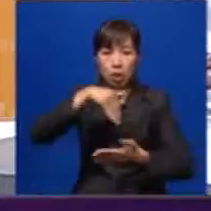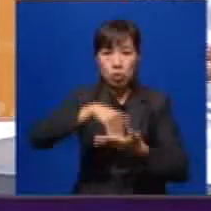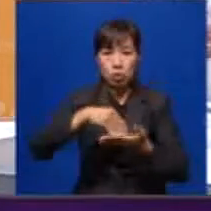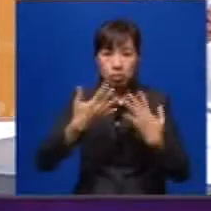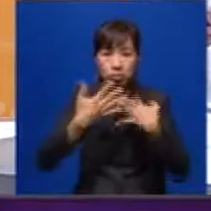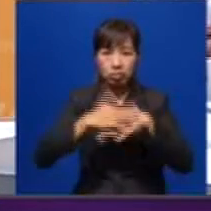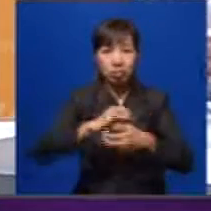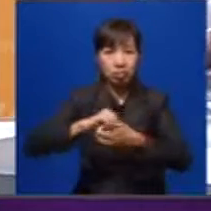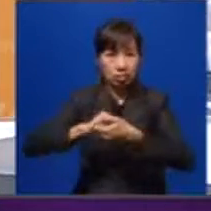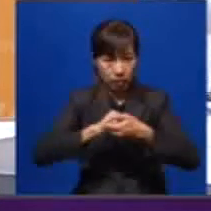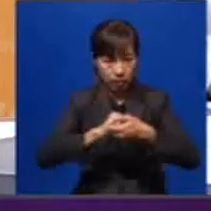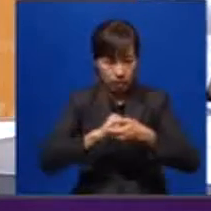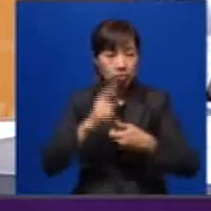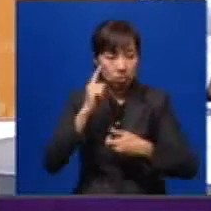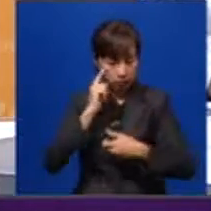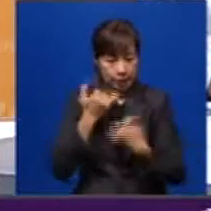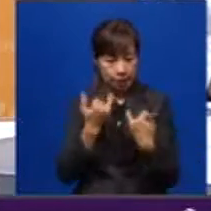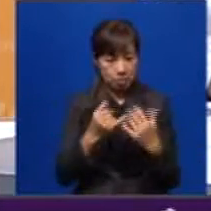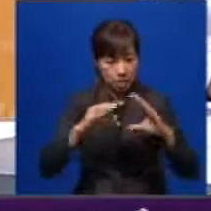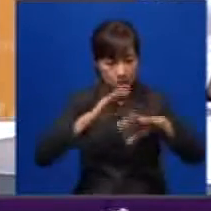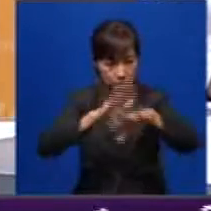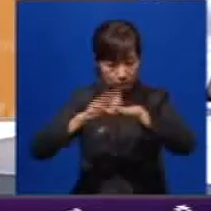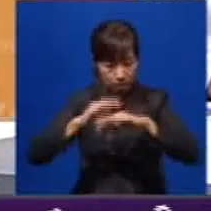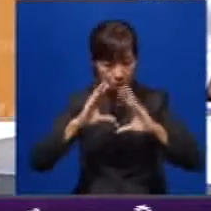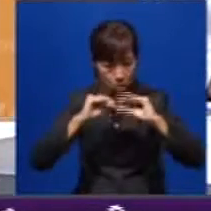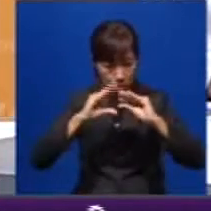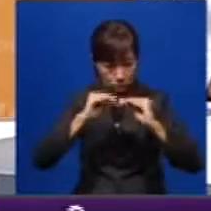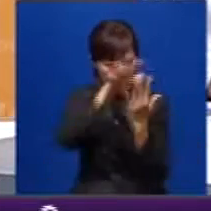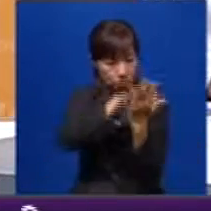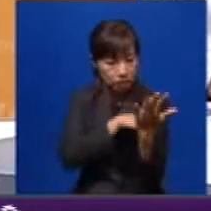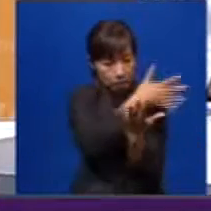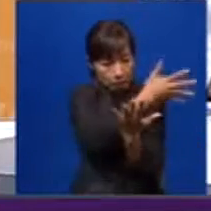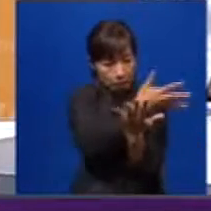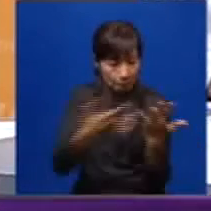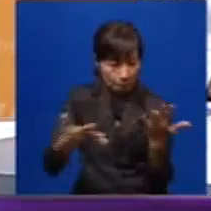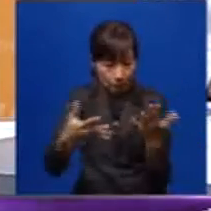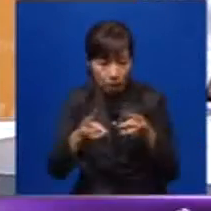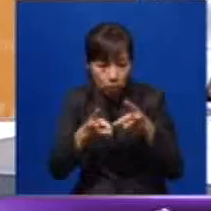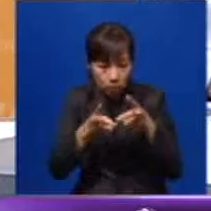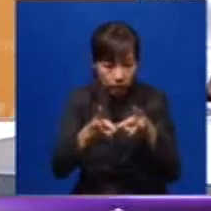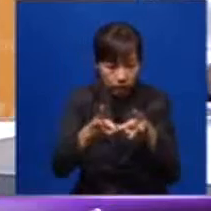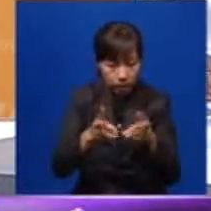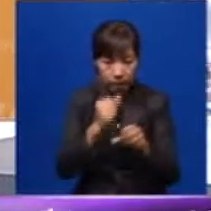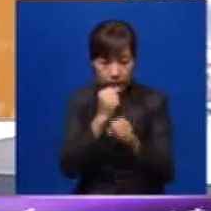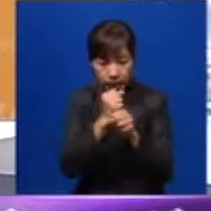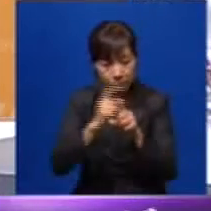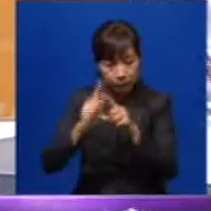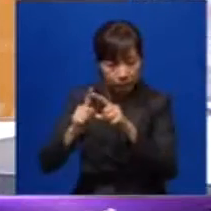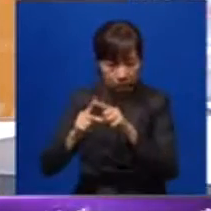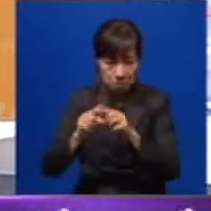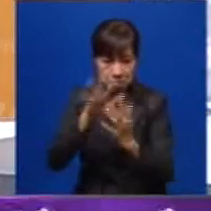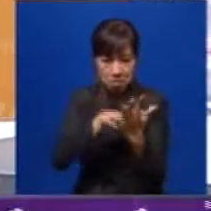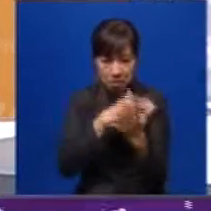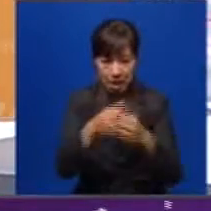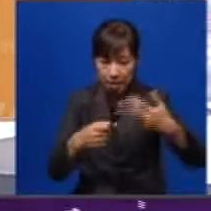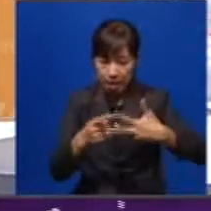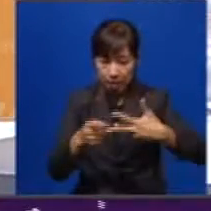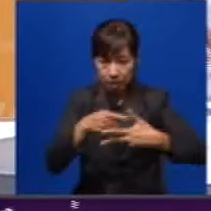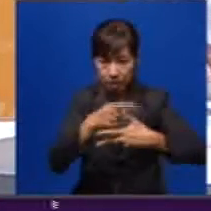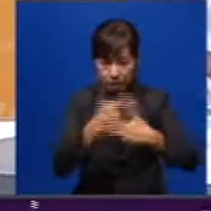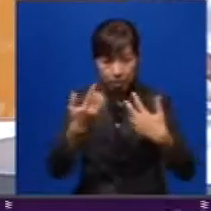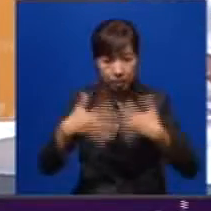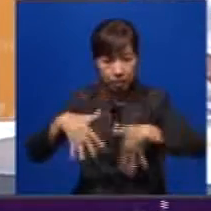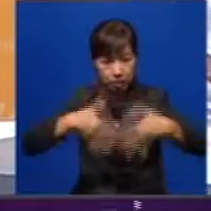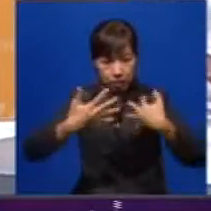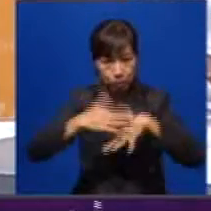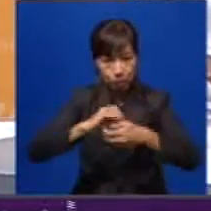เพื่อจัดทำเป็น Road Mapในการแก้ไขปัญหาความขัดแย้งตามแผนปฏิบัติการ 3ขั้นสู่ความสมานฉันท์ไปติดตามรายละเอียด